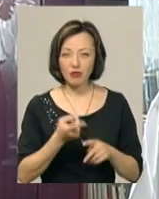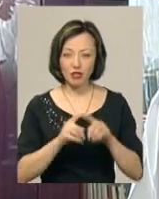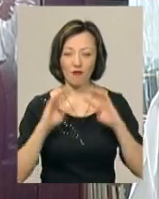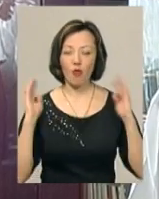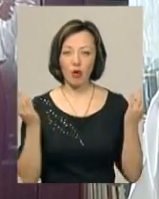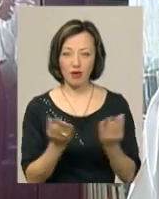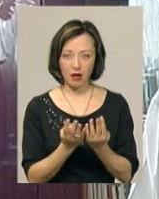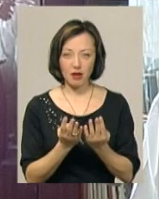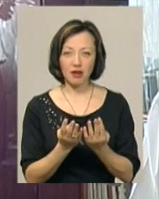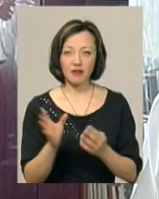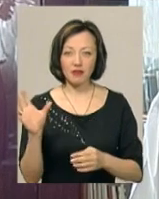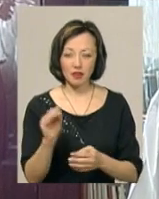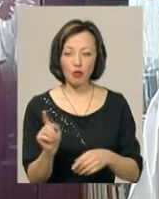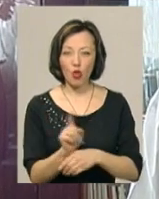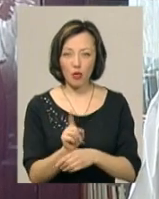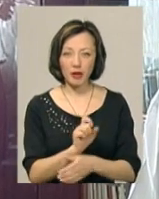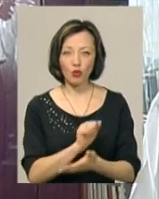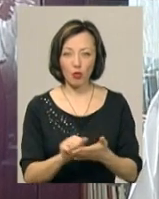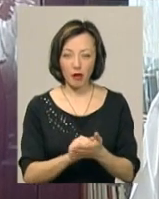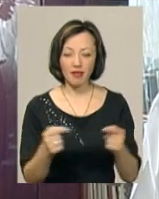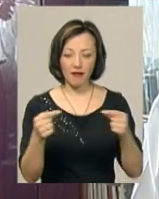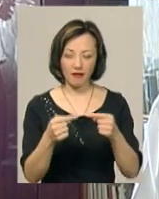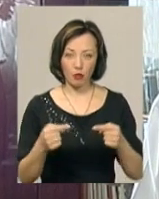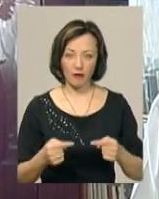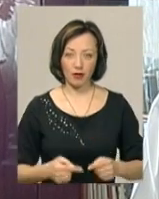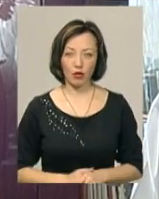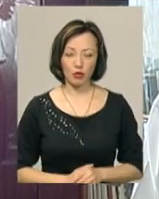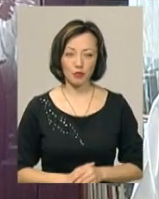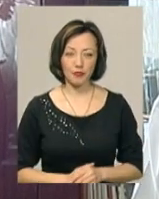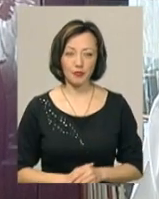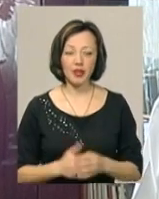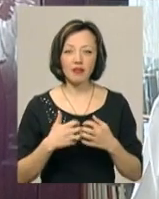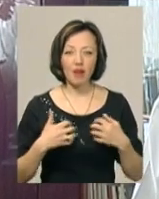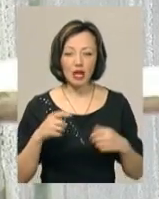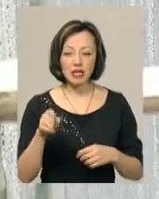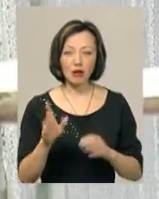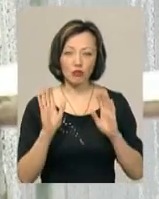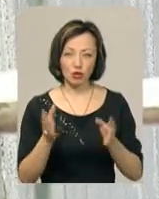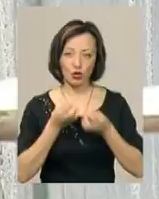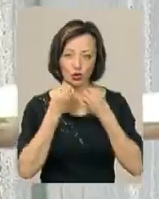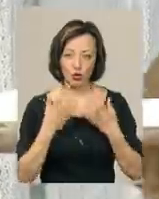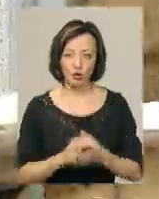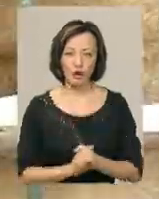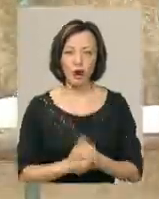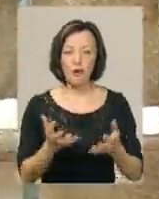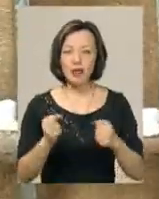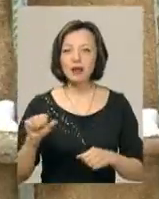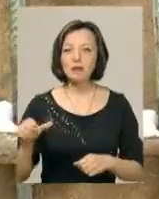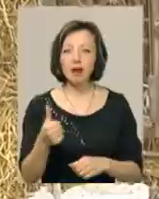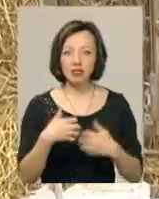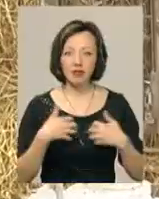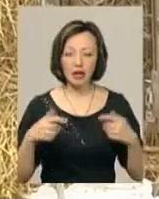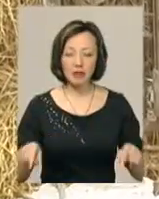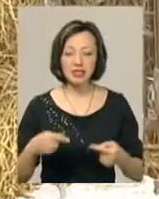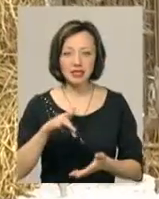вони всім нормативним документам вони відповідають. Тваринам там буде добре. Прийняти перших відвідувачів